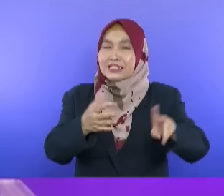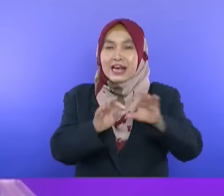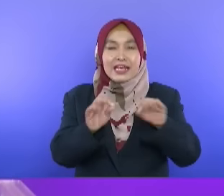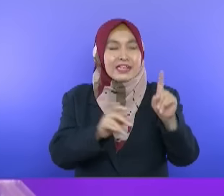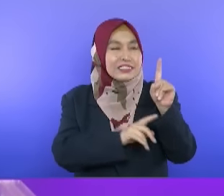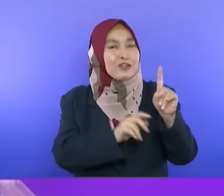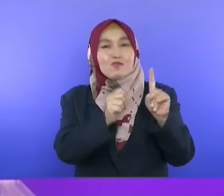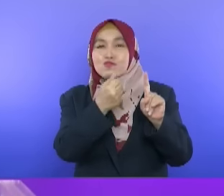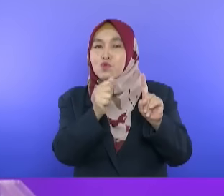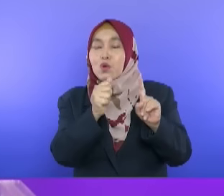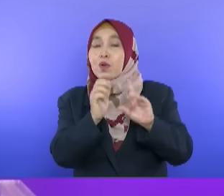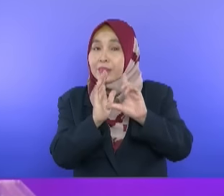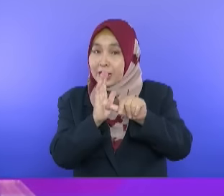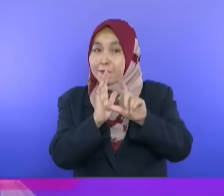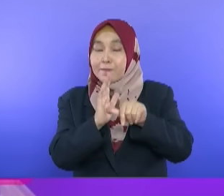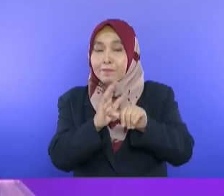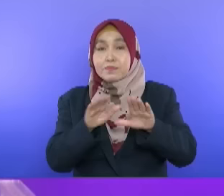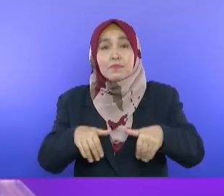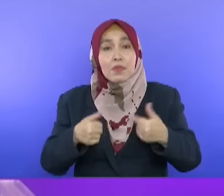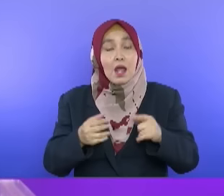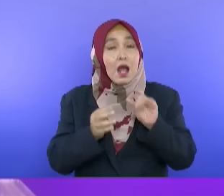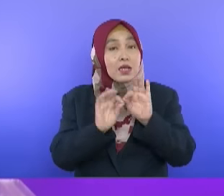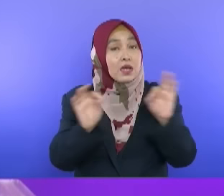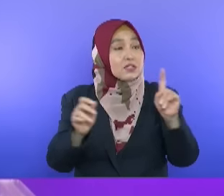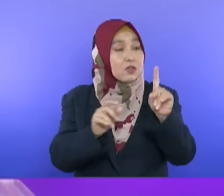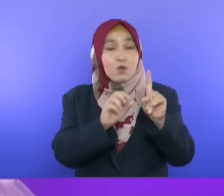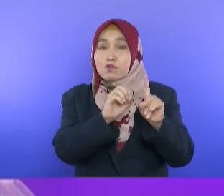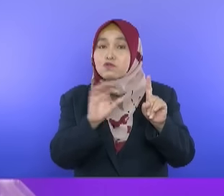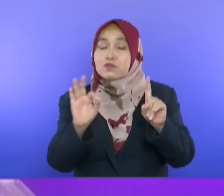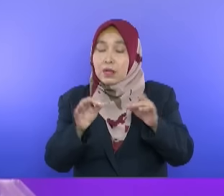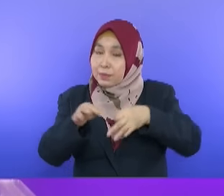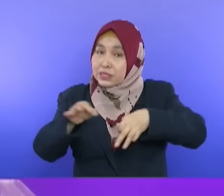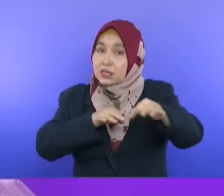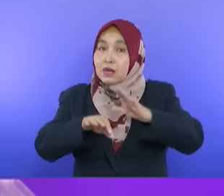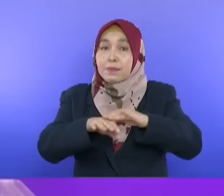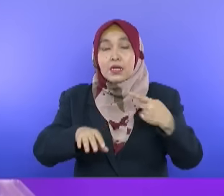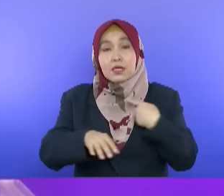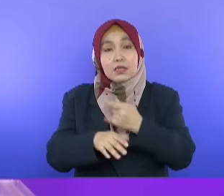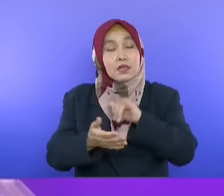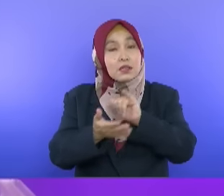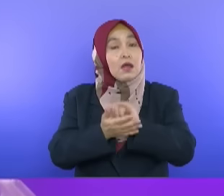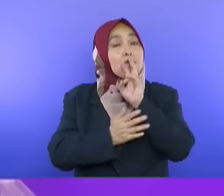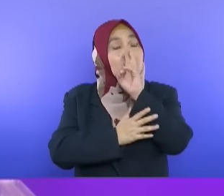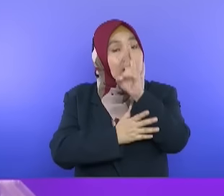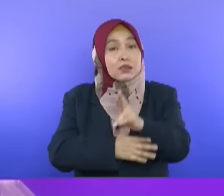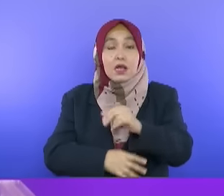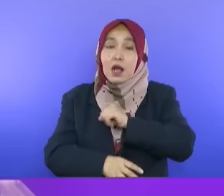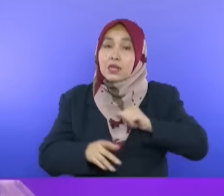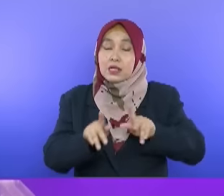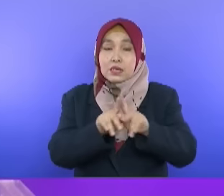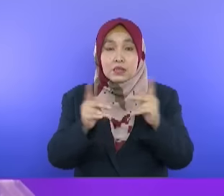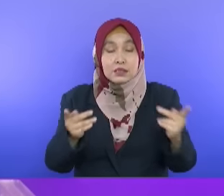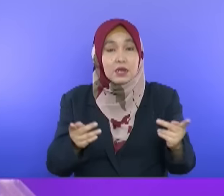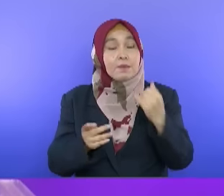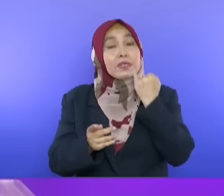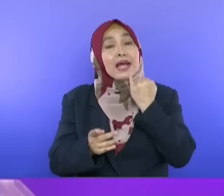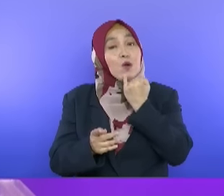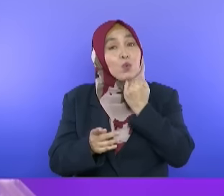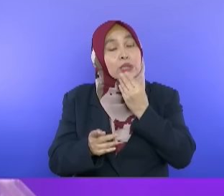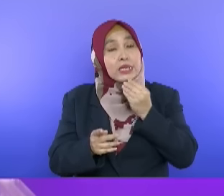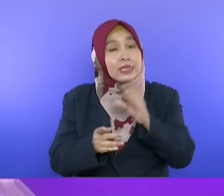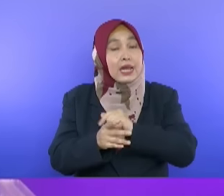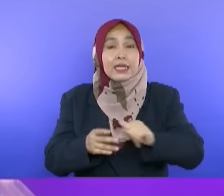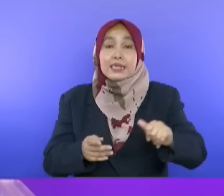110 sebentar lagi Bagaimana ayat 109 menjelaskan kepada kita bahwa reality ahlil kitab di kalangan Yahudi dan